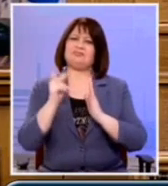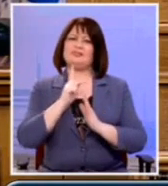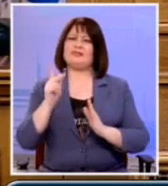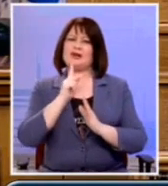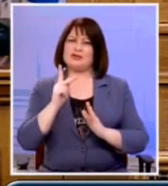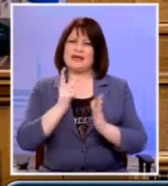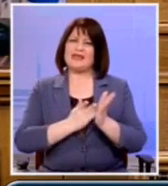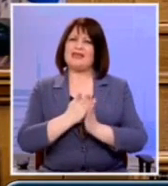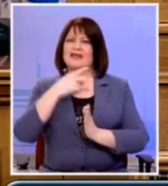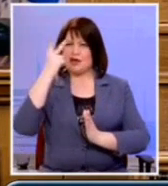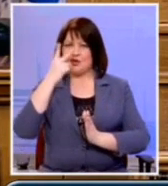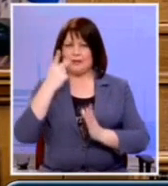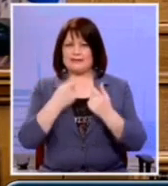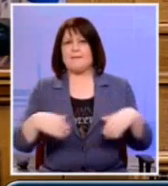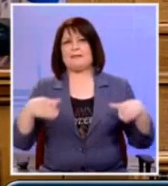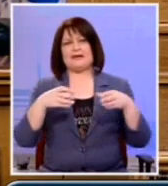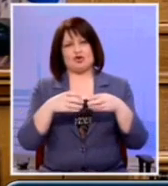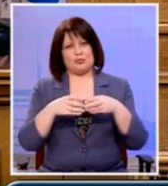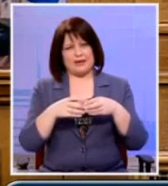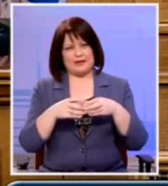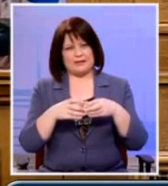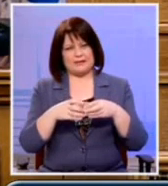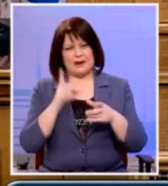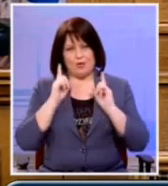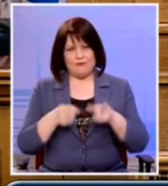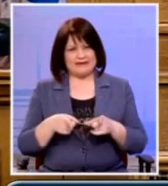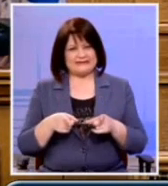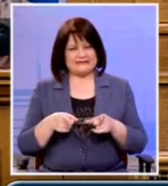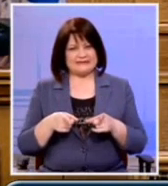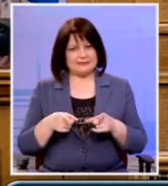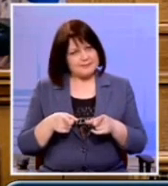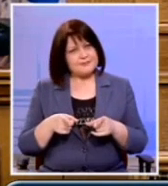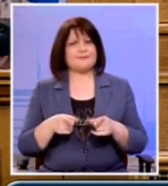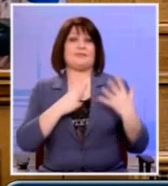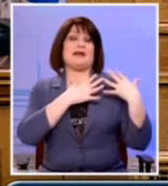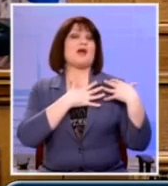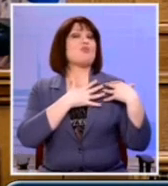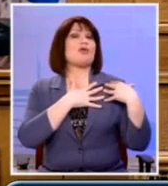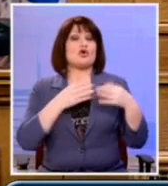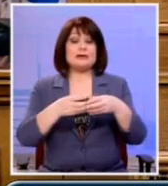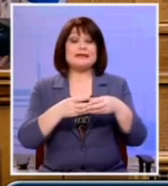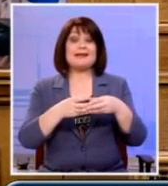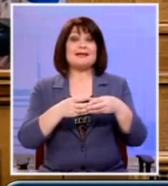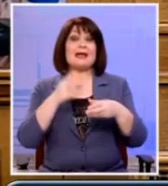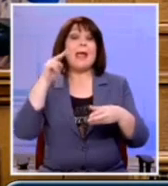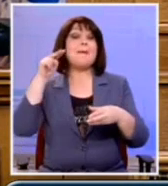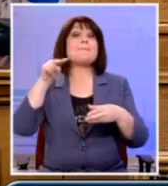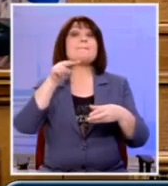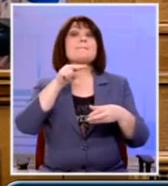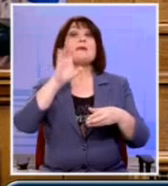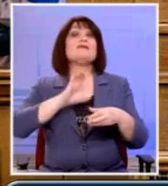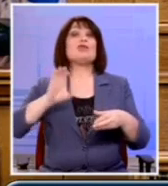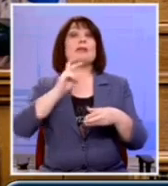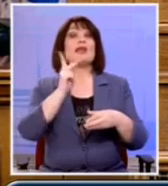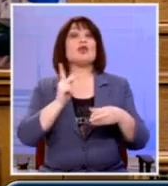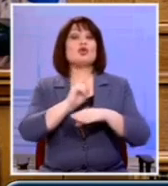Δικαιωμάτων του οργάνου εκείνου που έχει ως αρμοδιότητα την εποπτεία της εφαρμογής του Ευρωπαϊκού